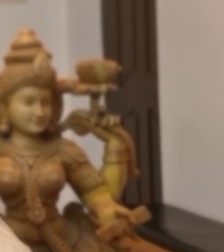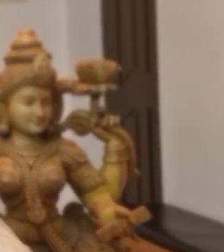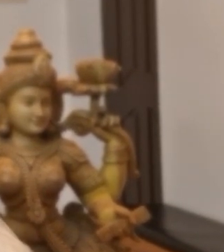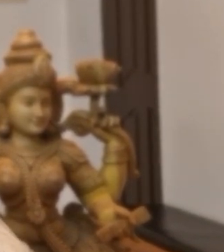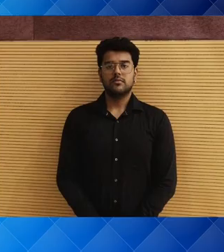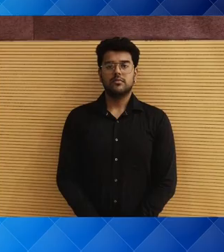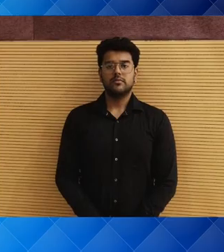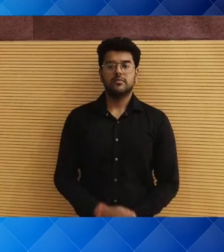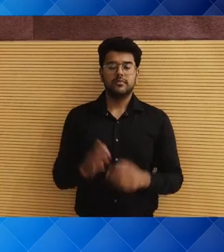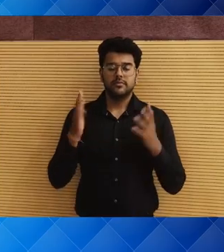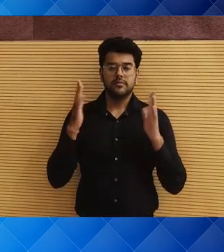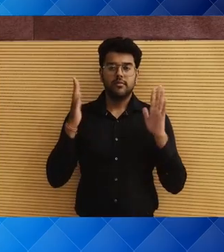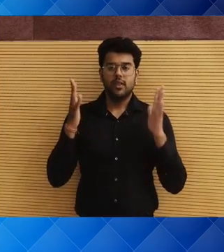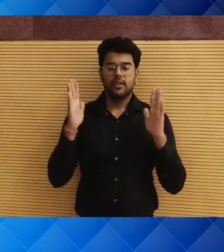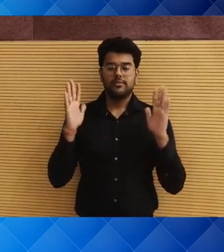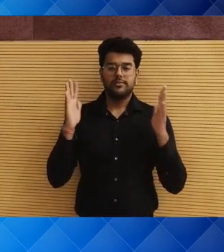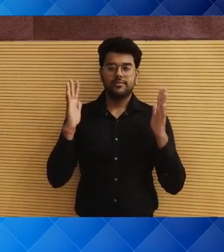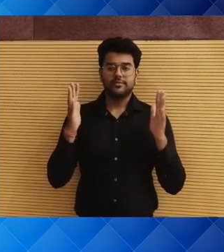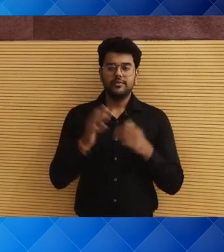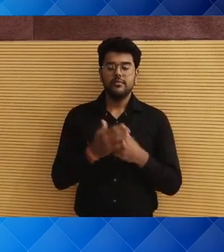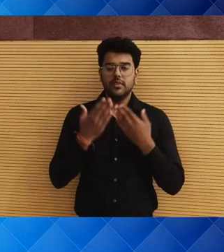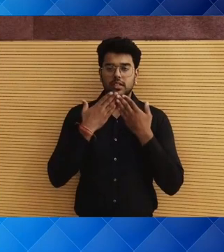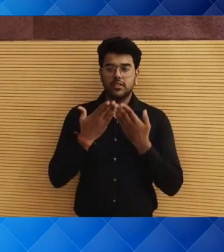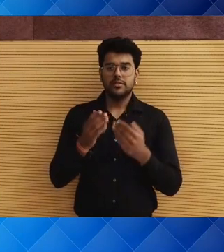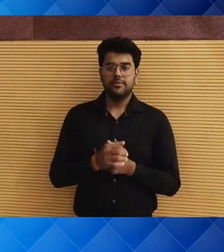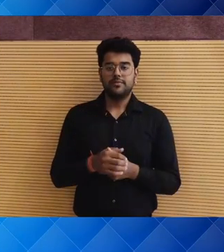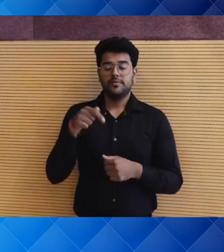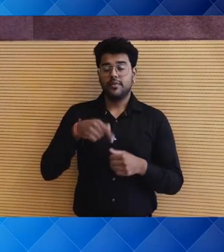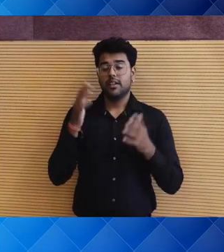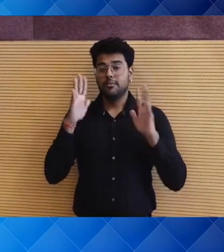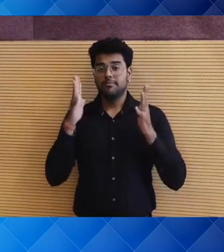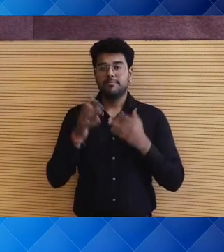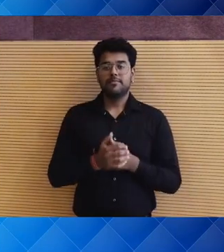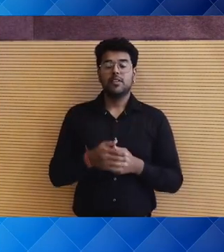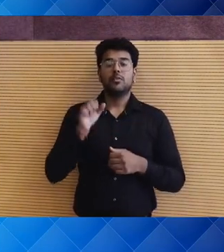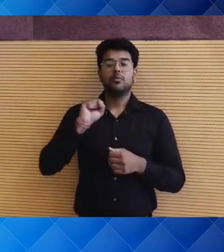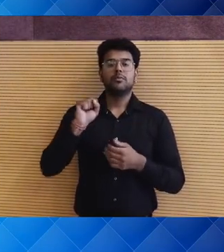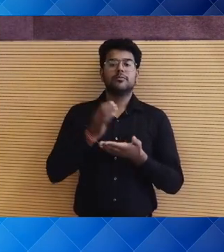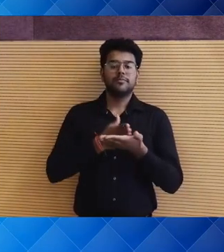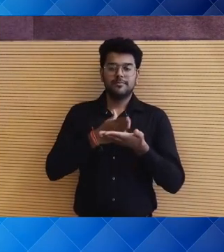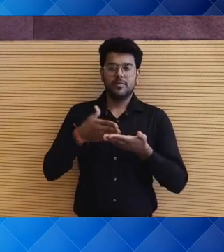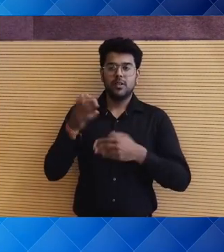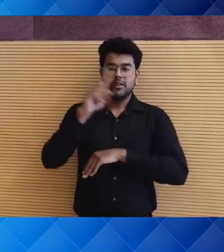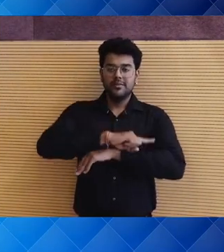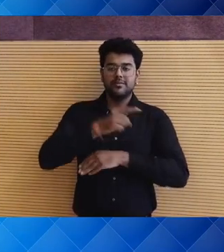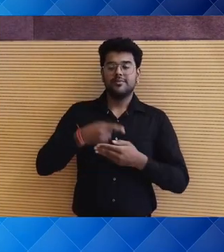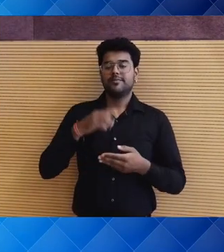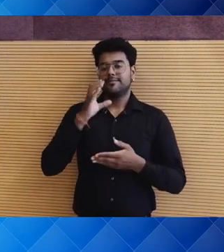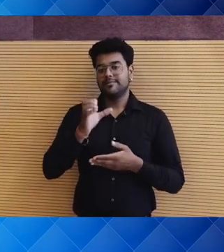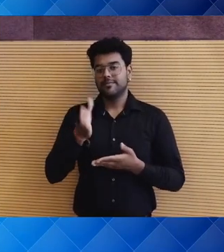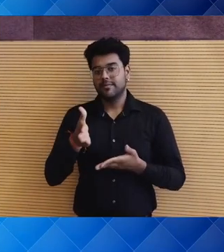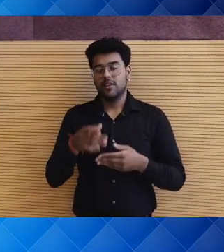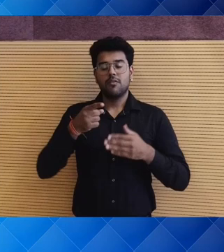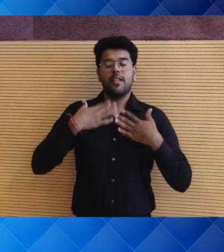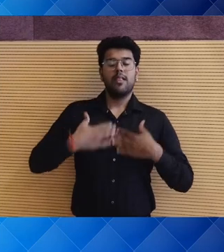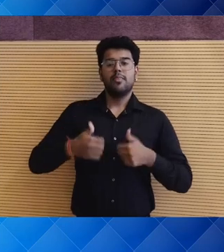country. बहुत बहुत धन्यवाद. हम यहाँ से प्रेषित करें और उनके जन्मदिवस पर हमारी शुभकामनाएं कि वे यूं ही स्वस्थ रहें